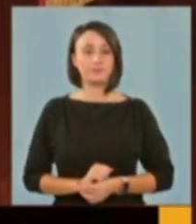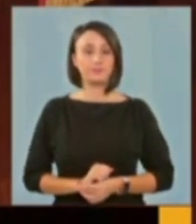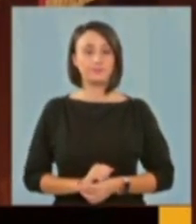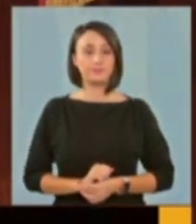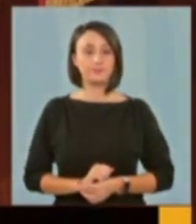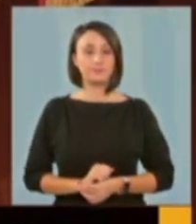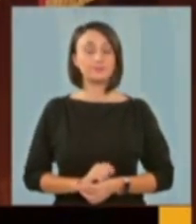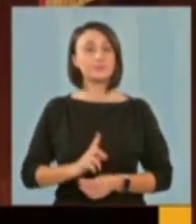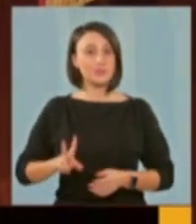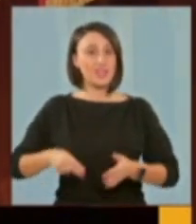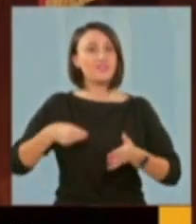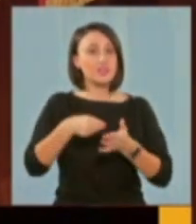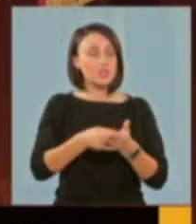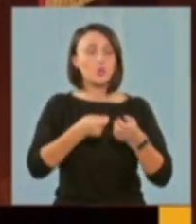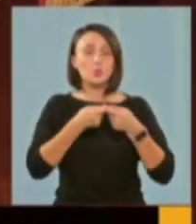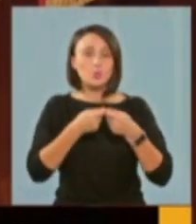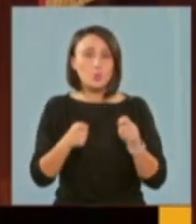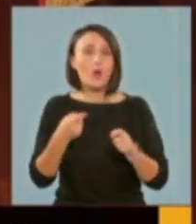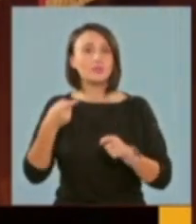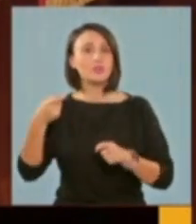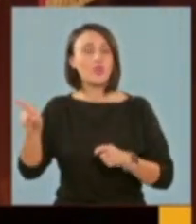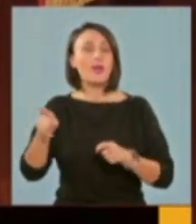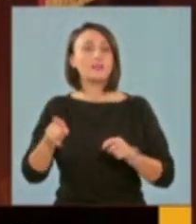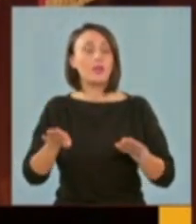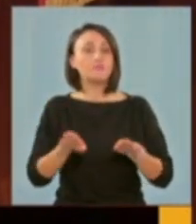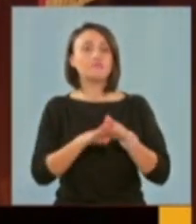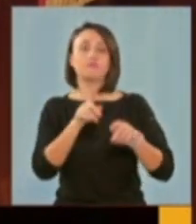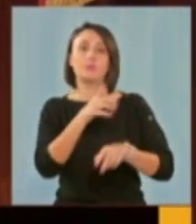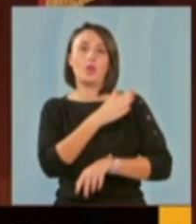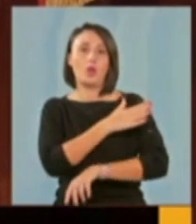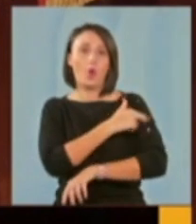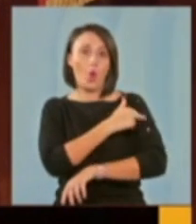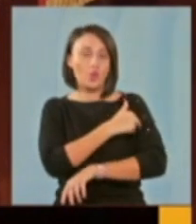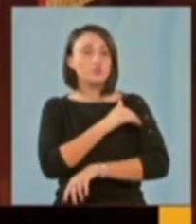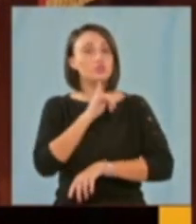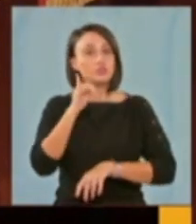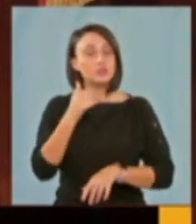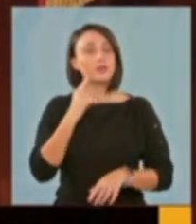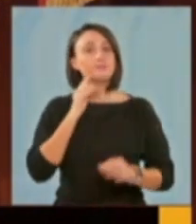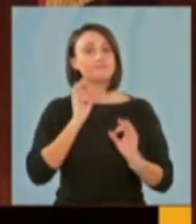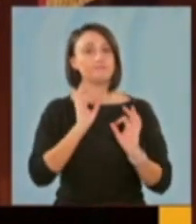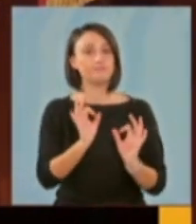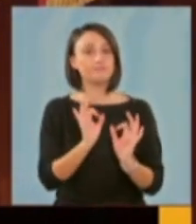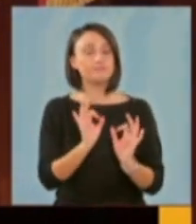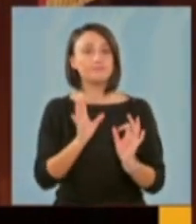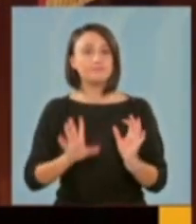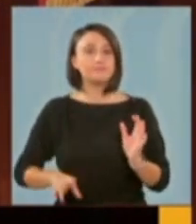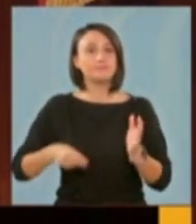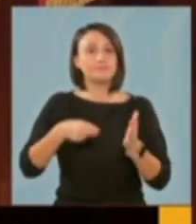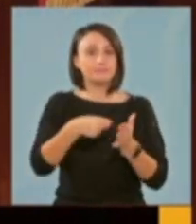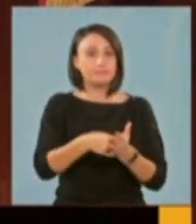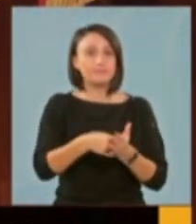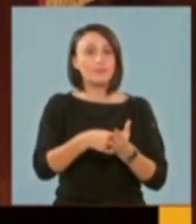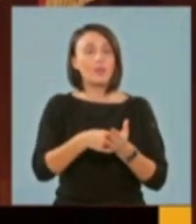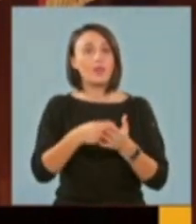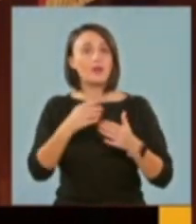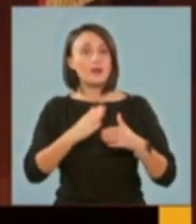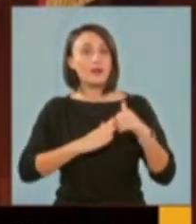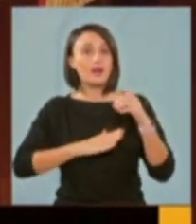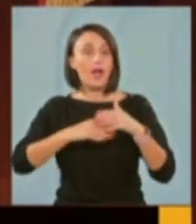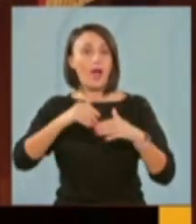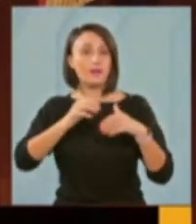De asemenea, s-a investit în toate celelalte colegii și, în mod deosebit, s-a investit în